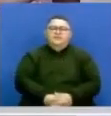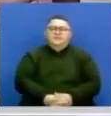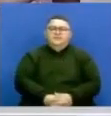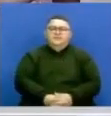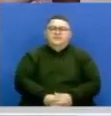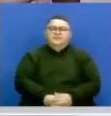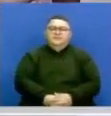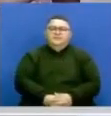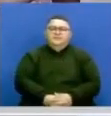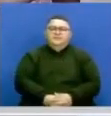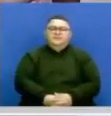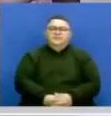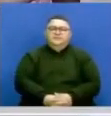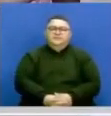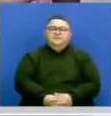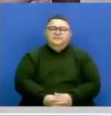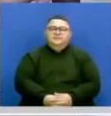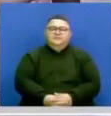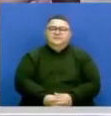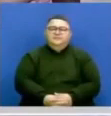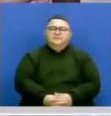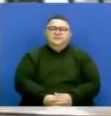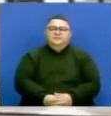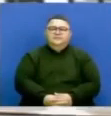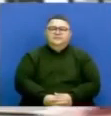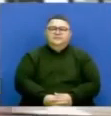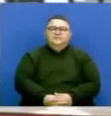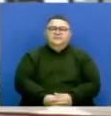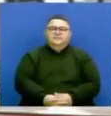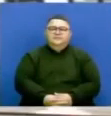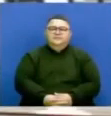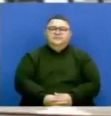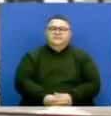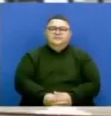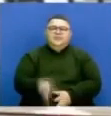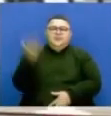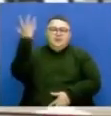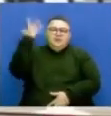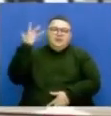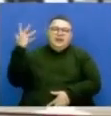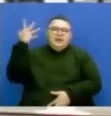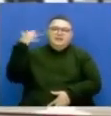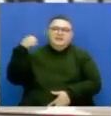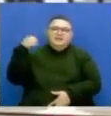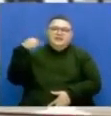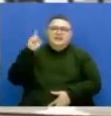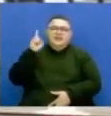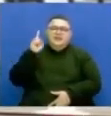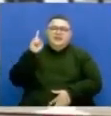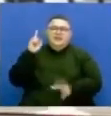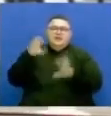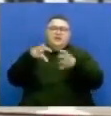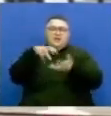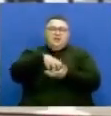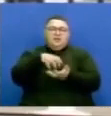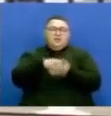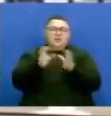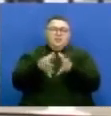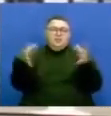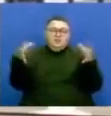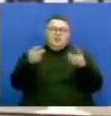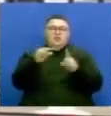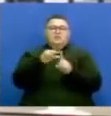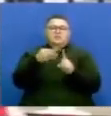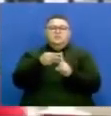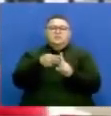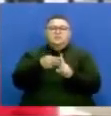Ya, Idul dan Fatima, saat ini seperti yang Anda terlihat di belakang saya adalah markas besar PBB dan hingga saat ini